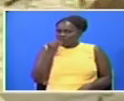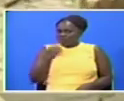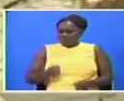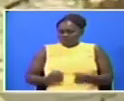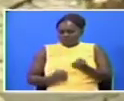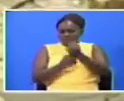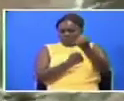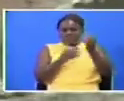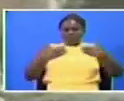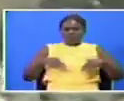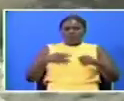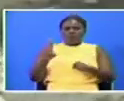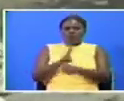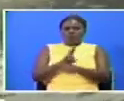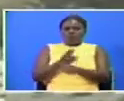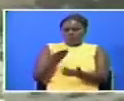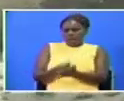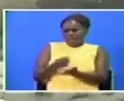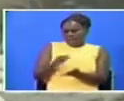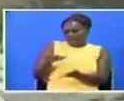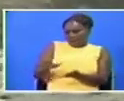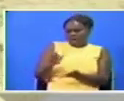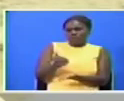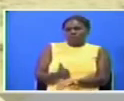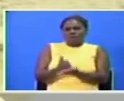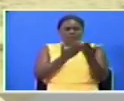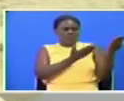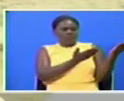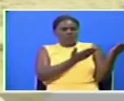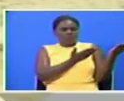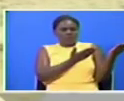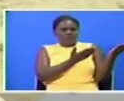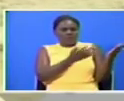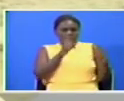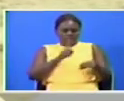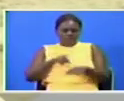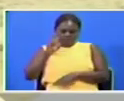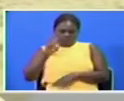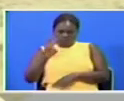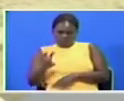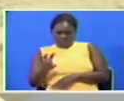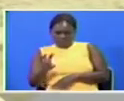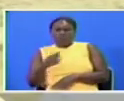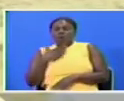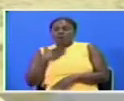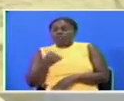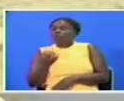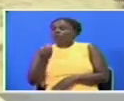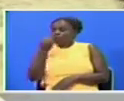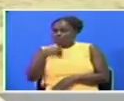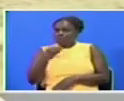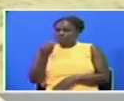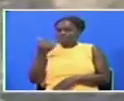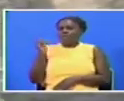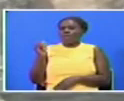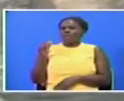Wahisani wakilazimika kutumia fedha zao kwa wanyamapori. Immediately they saw the hay, they all like wanted to eat it. Yeah, it's